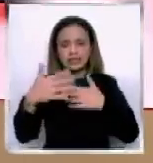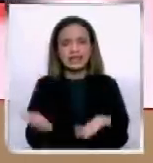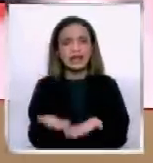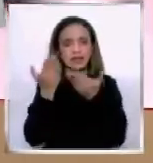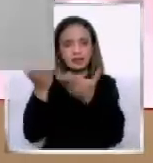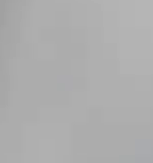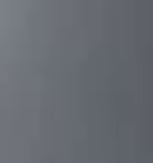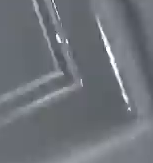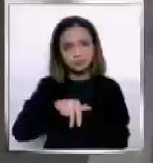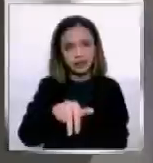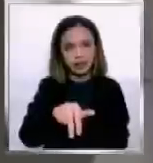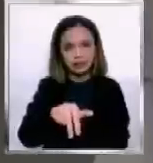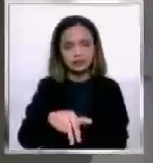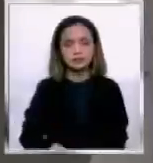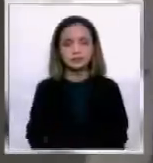Agustin.